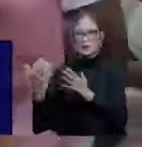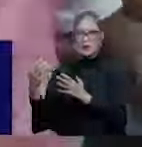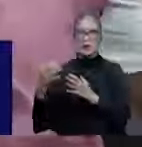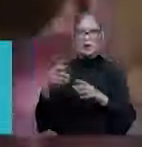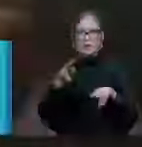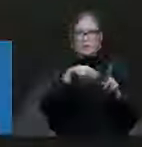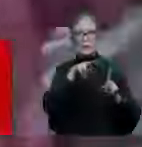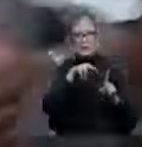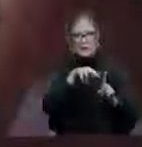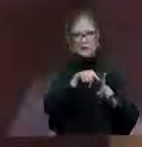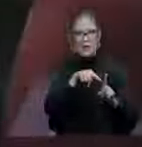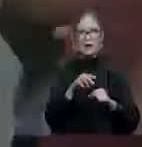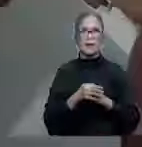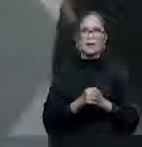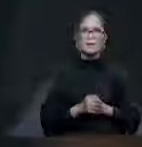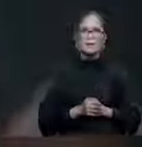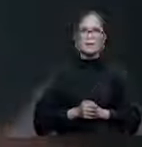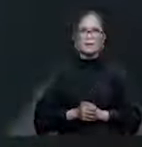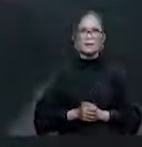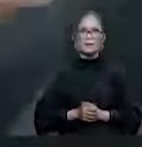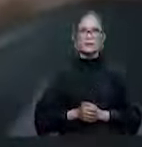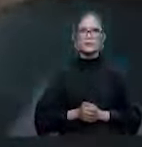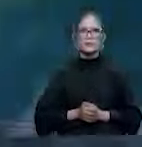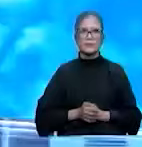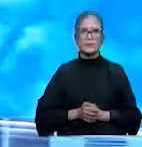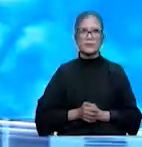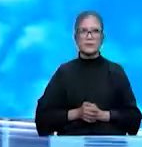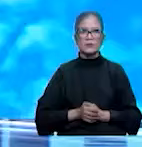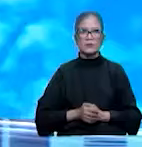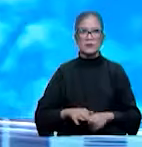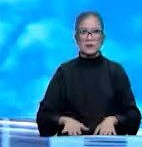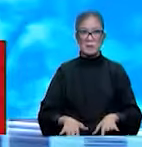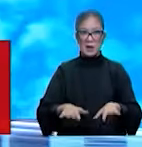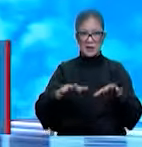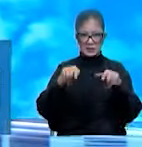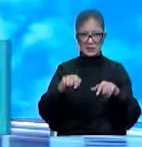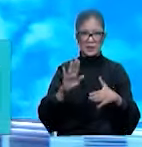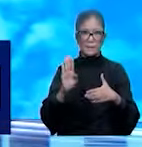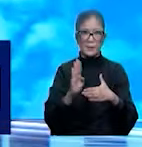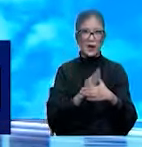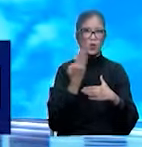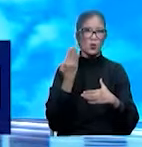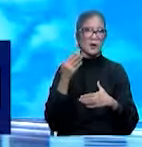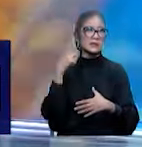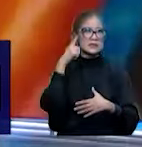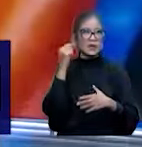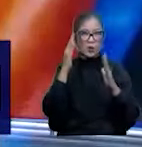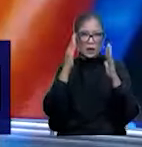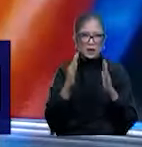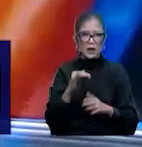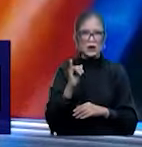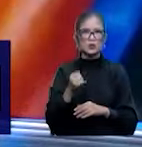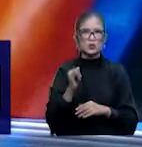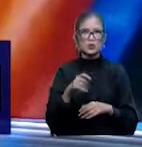pemeriksaan. Tim kontributor melaporkan. Ya, pemirsa, di saat sejumlah wilayah kebanjiran, Banyumas, Jawa Tengah